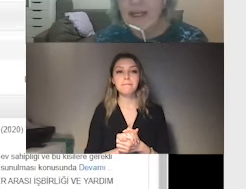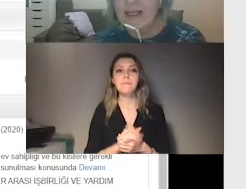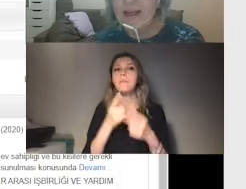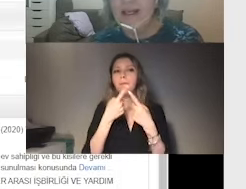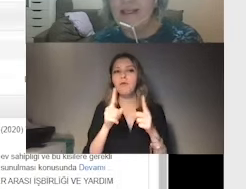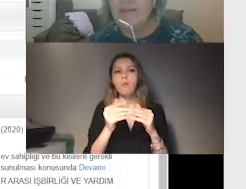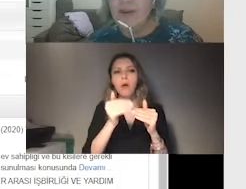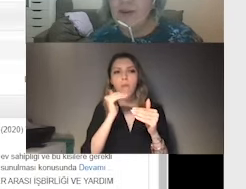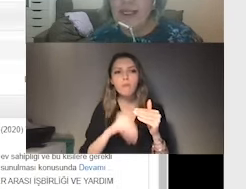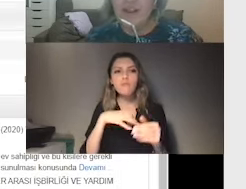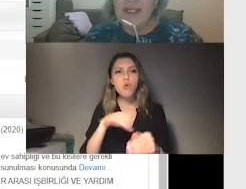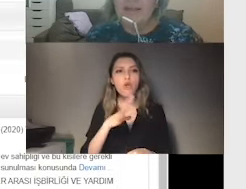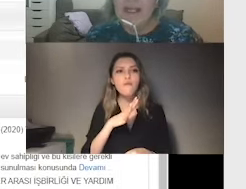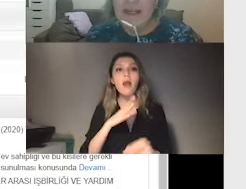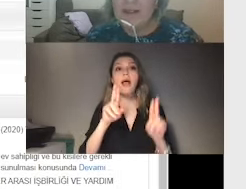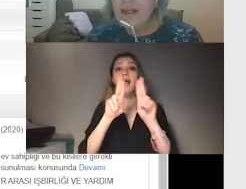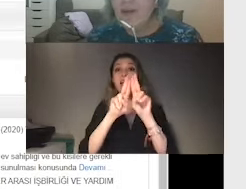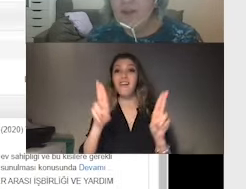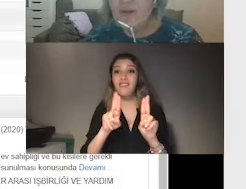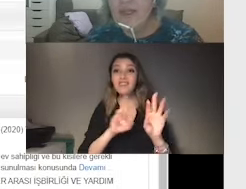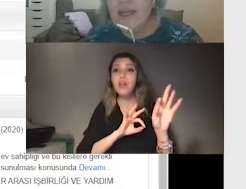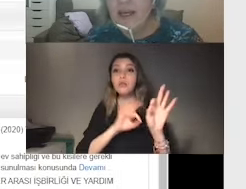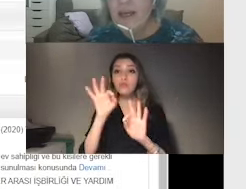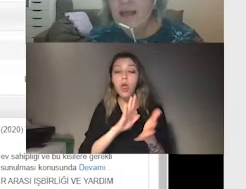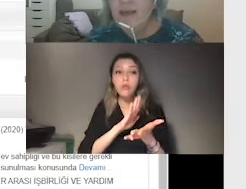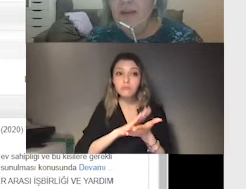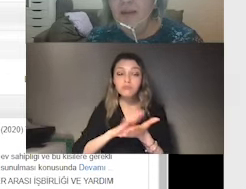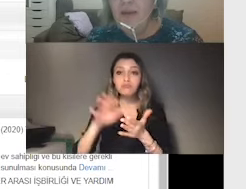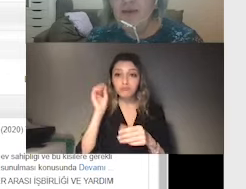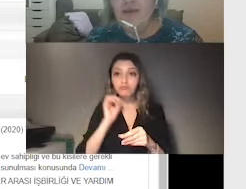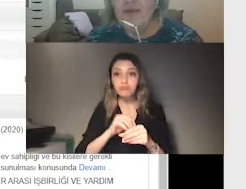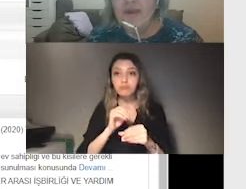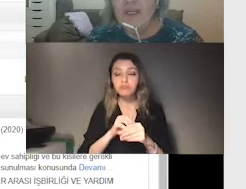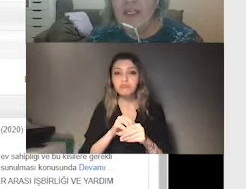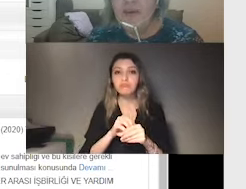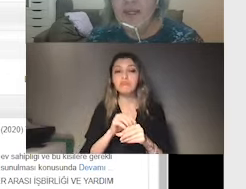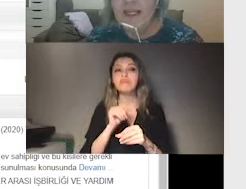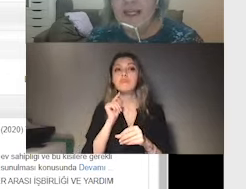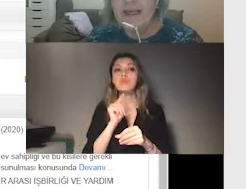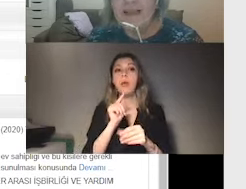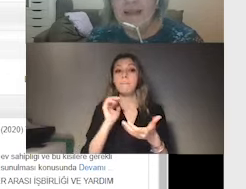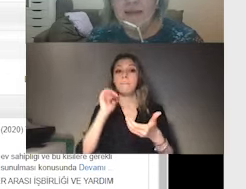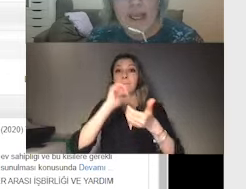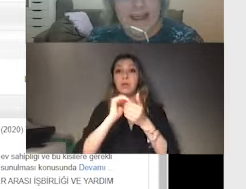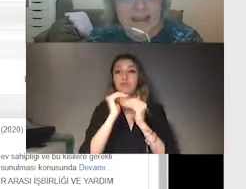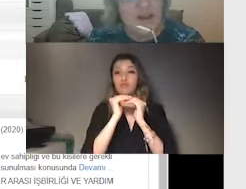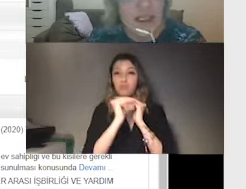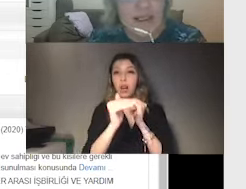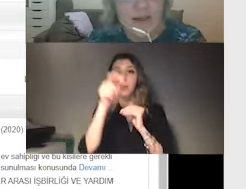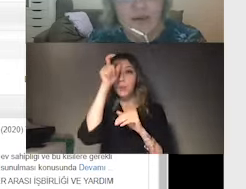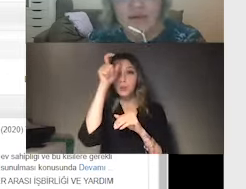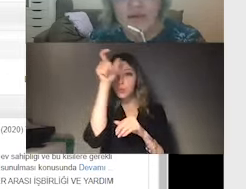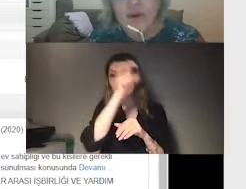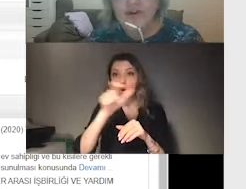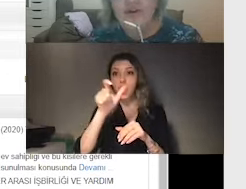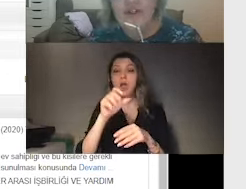özellikle evrensel periyodik inceleme de dahil olmak üzere biliyorsunuz Birleşmiş Milletler, Türkiye'nin de içine